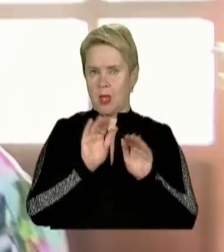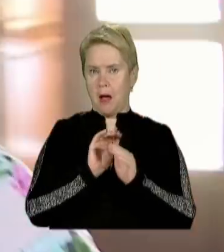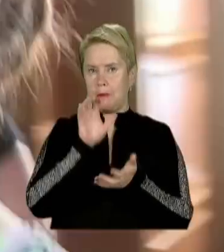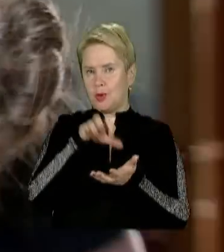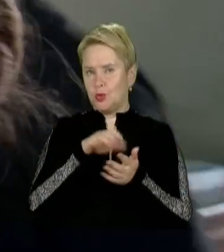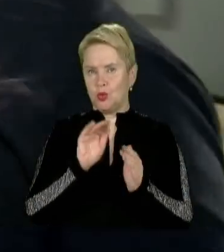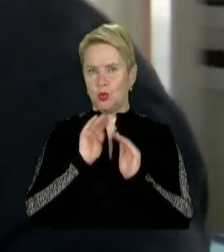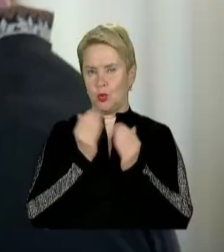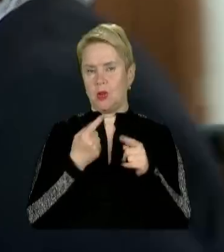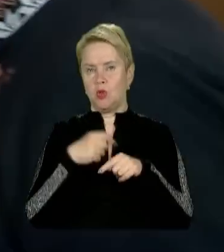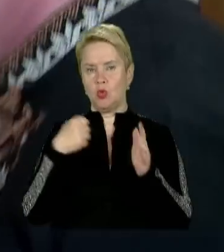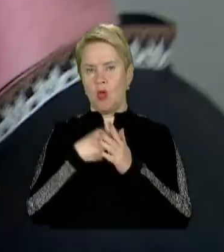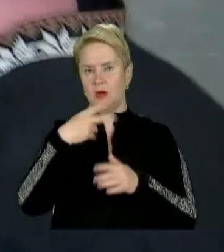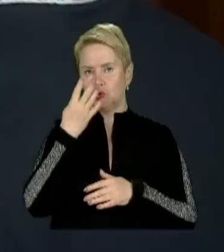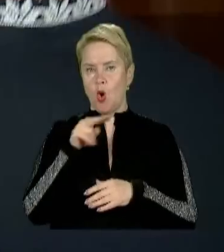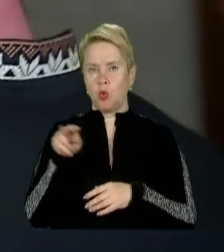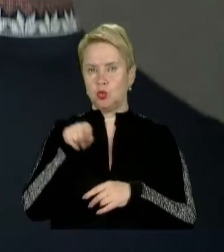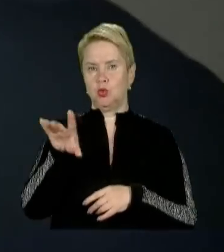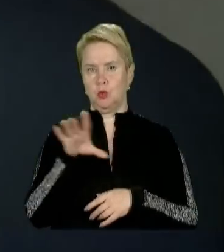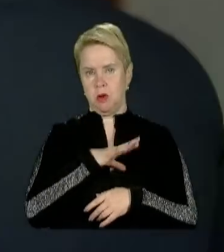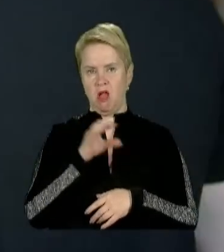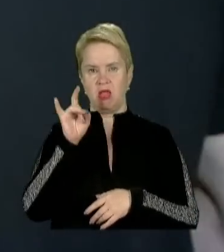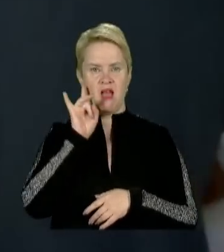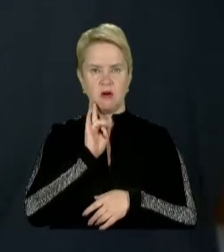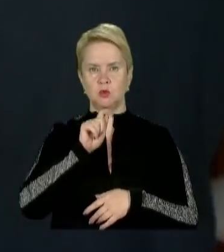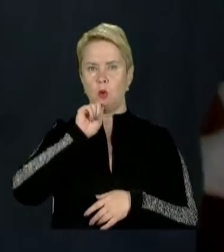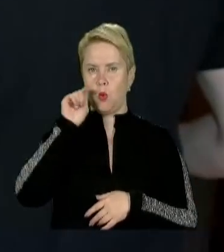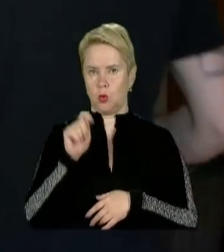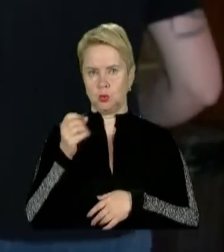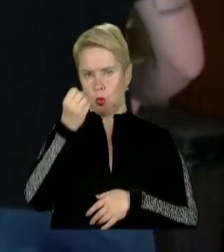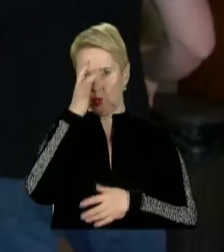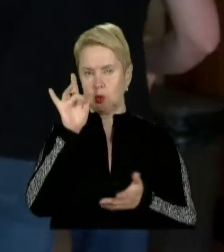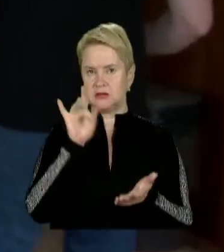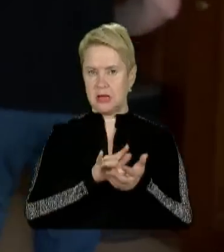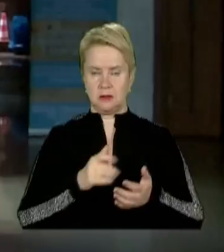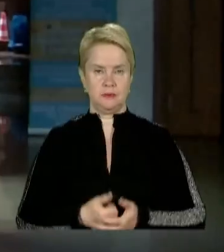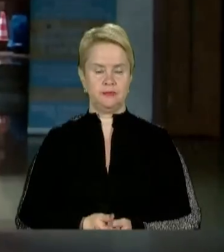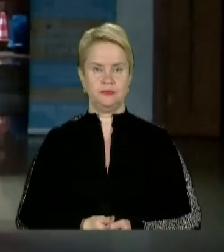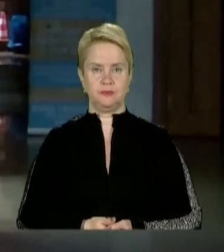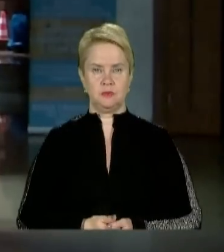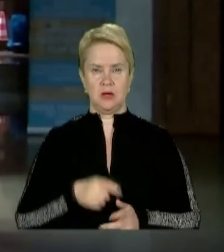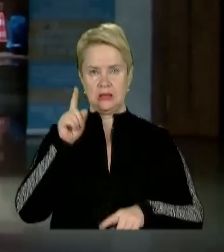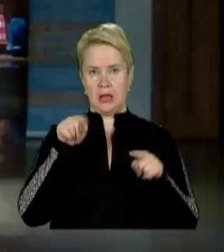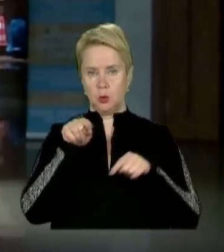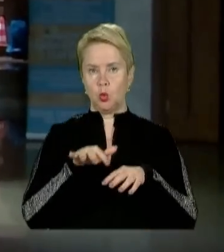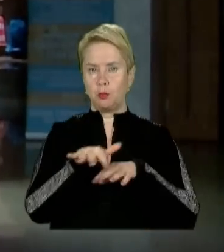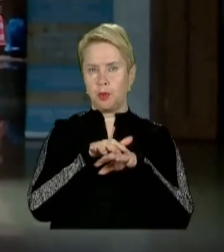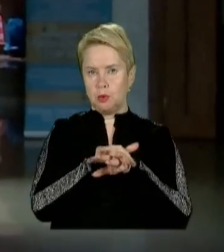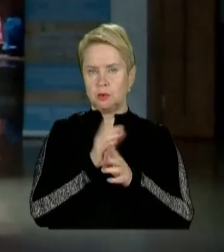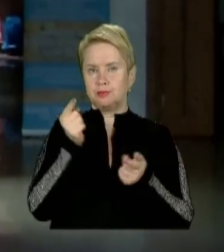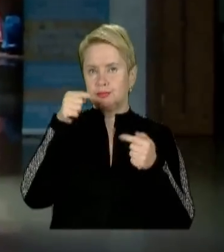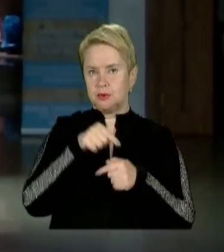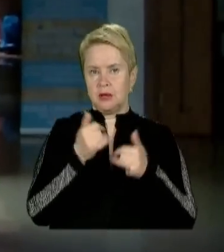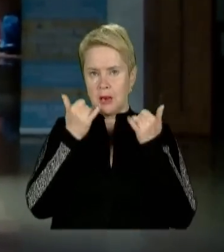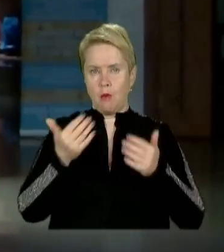притулок. До 24 лютого тут був єврейсько-український культурний центр. Деякі тут приміщення пристосувати